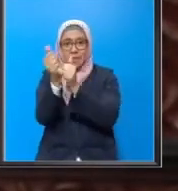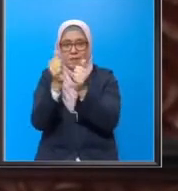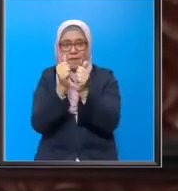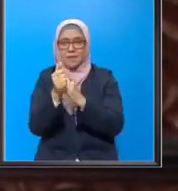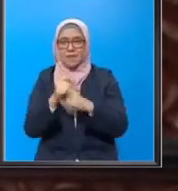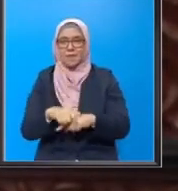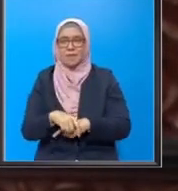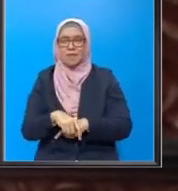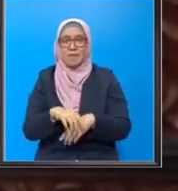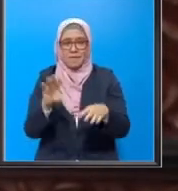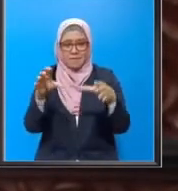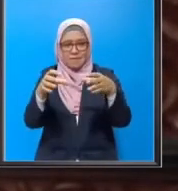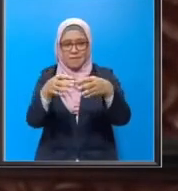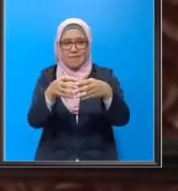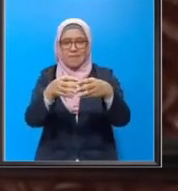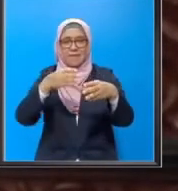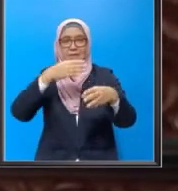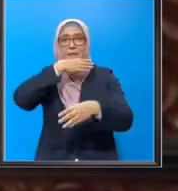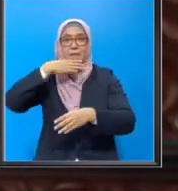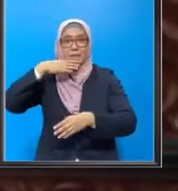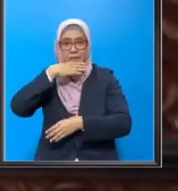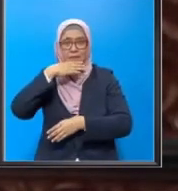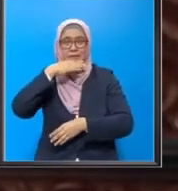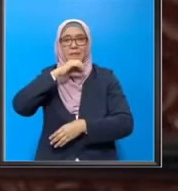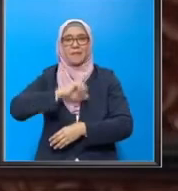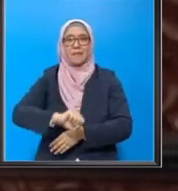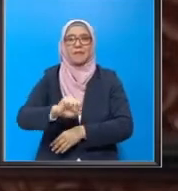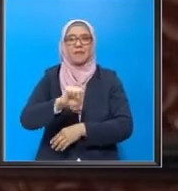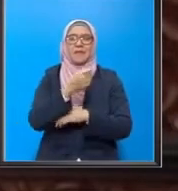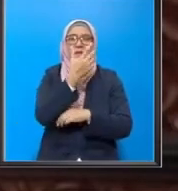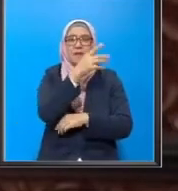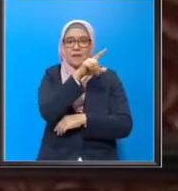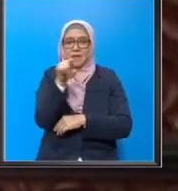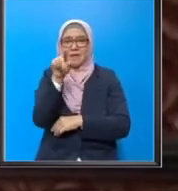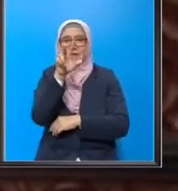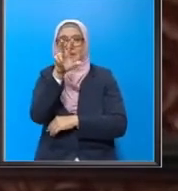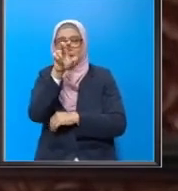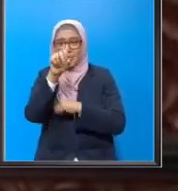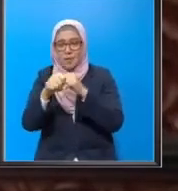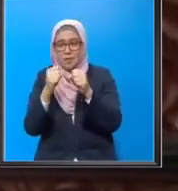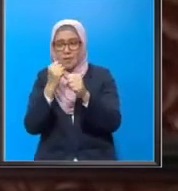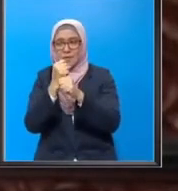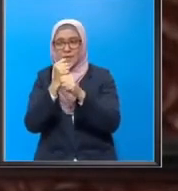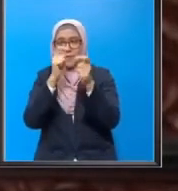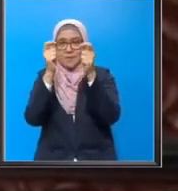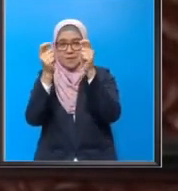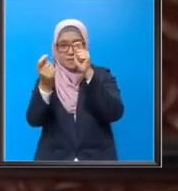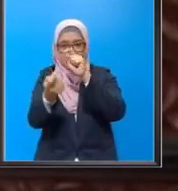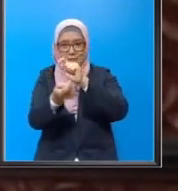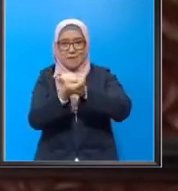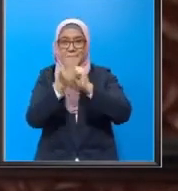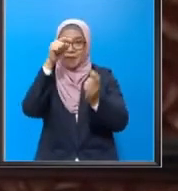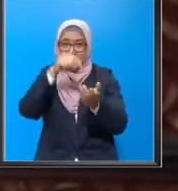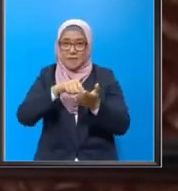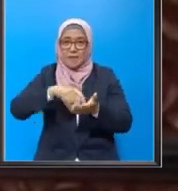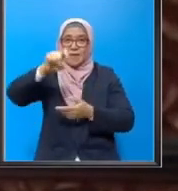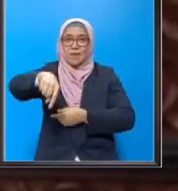beliau berumur 15 hingga 30 tahun jadi perubahan ini memerlukannya